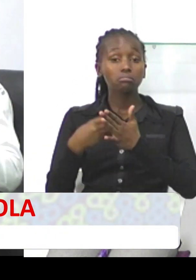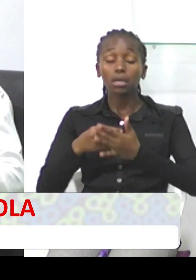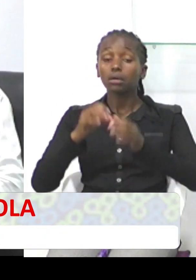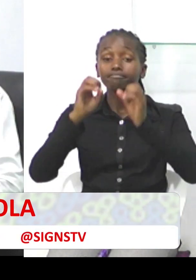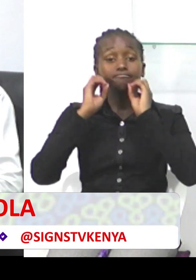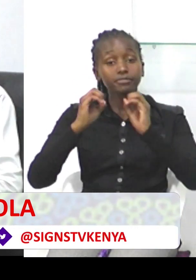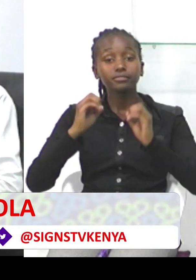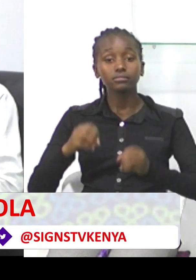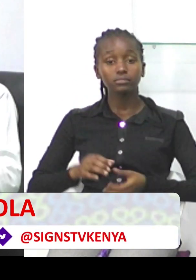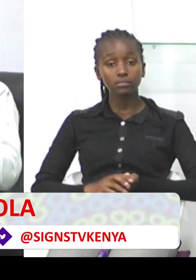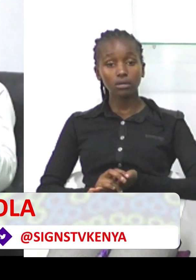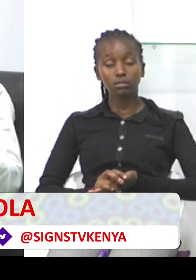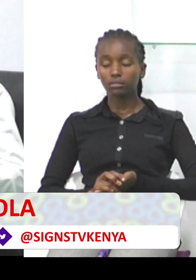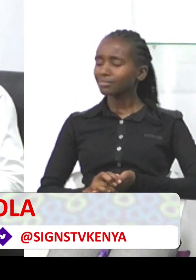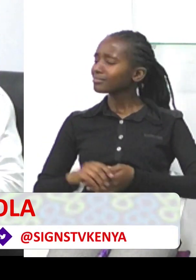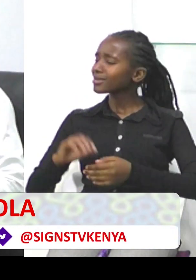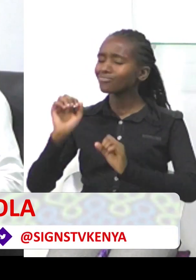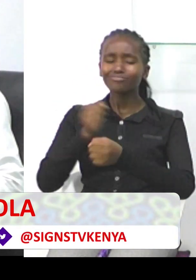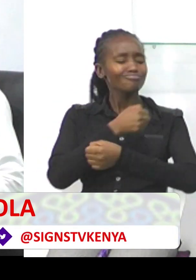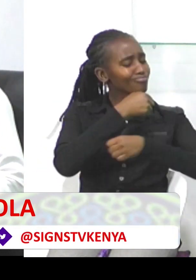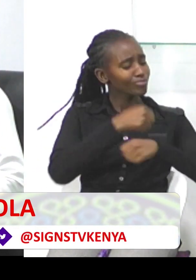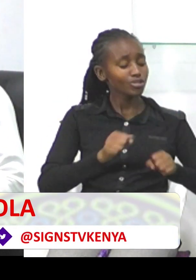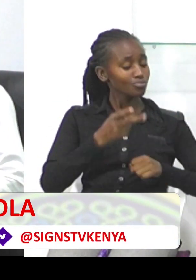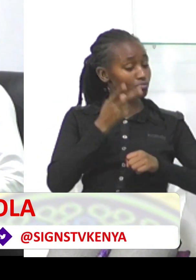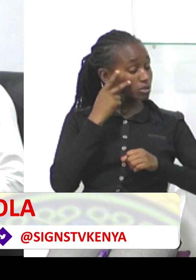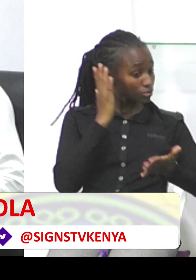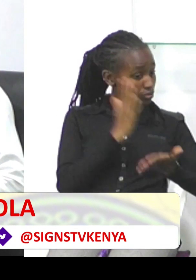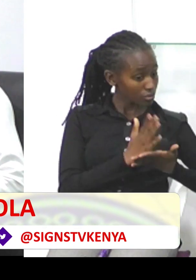Hauioni. Hauioni. Na haikuji. Na haikuji.